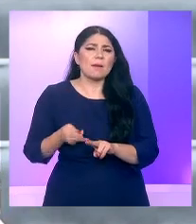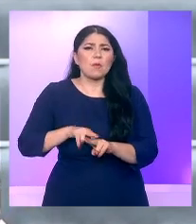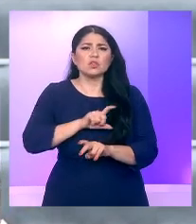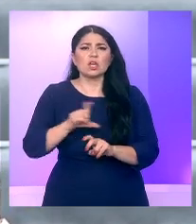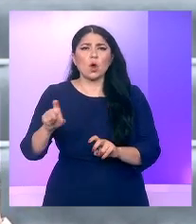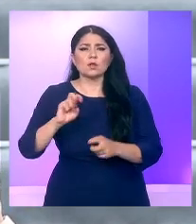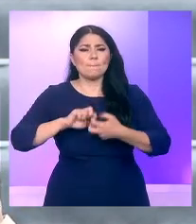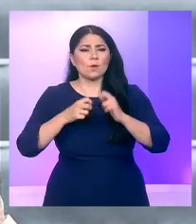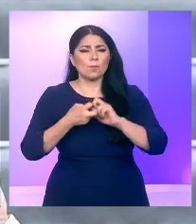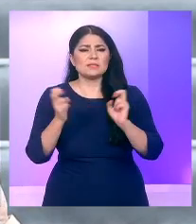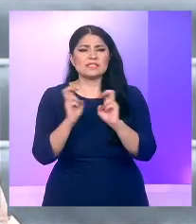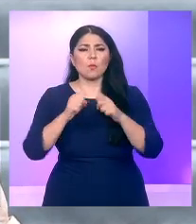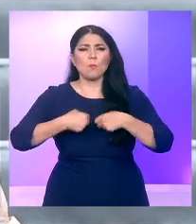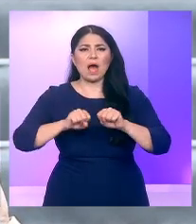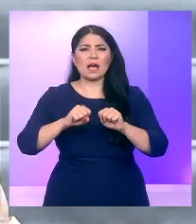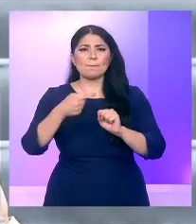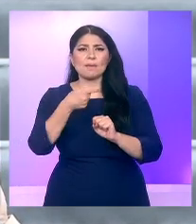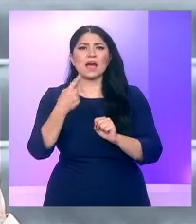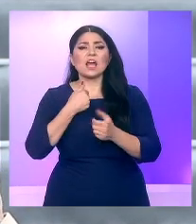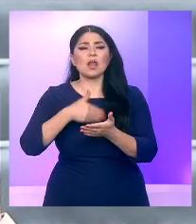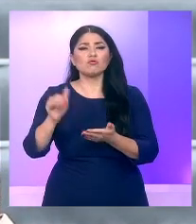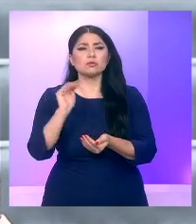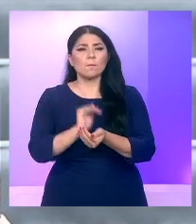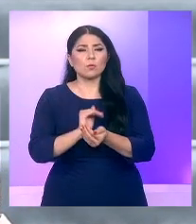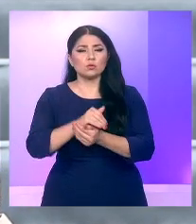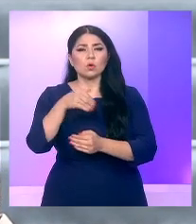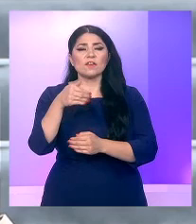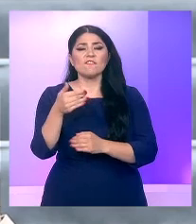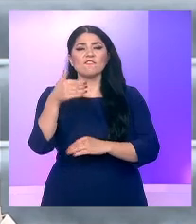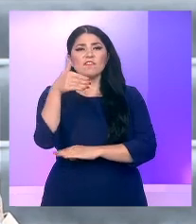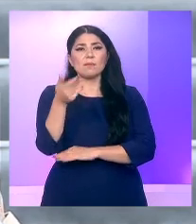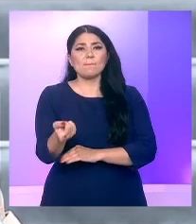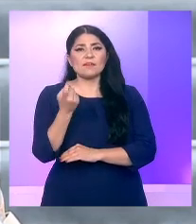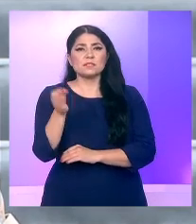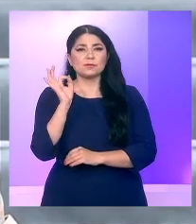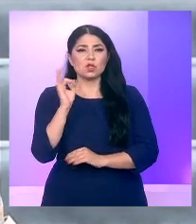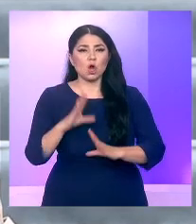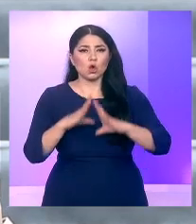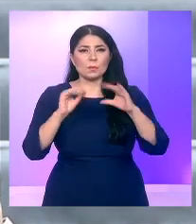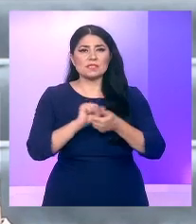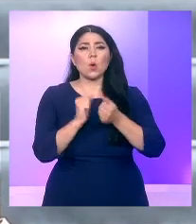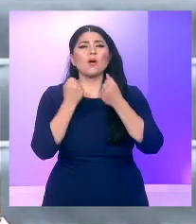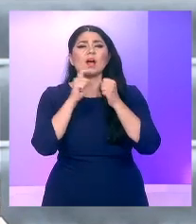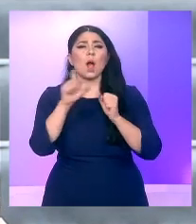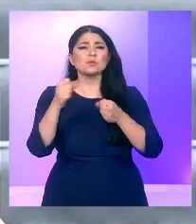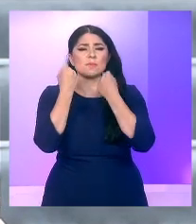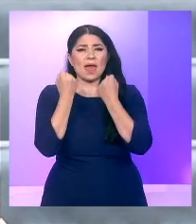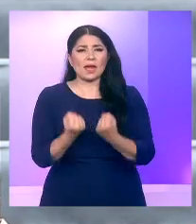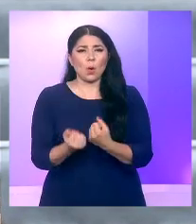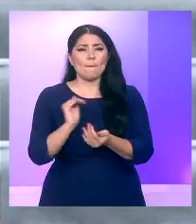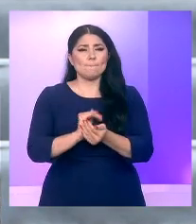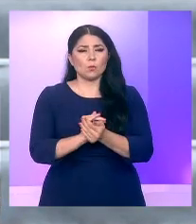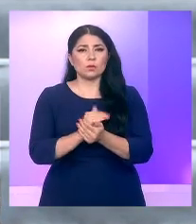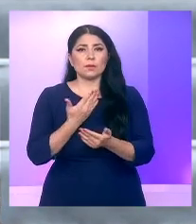sistem bancar deficitar, care refuză împrumutul firmelor private, în special românești, sau îngreunează